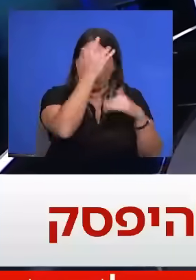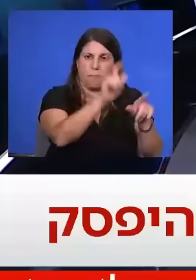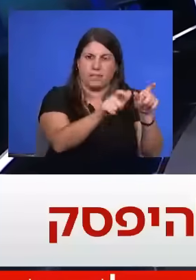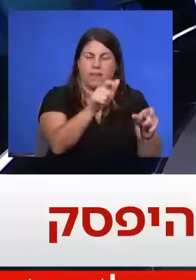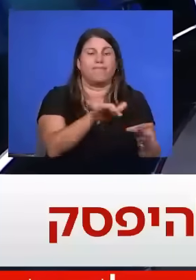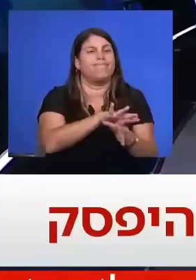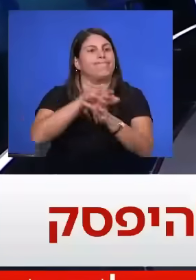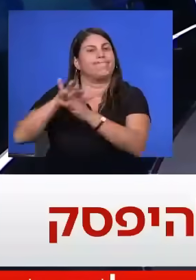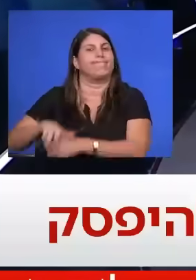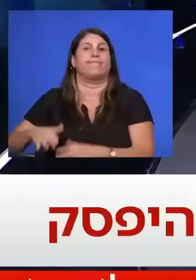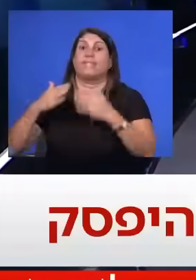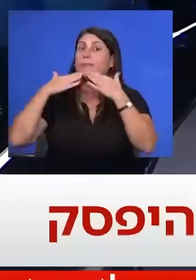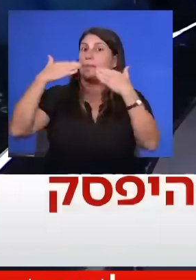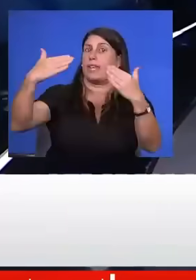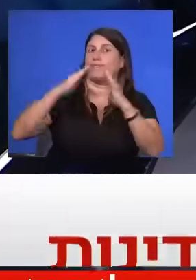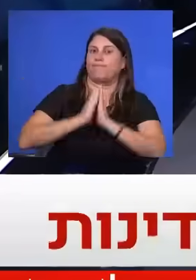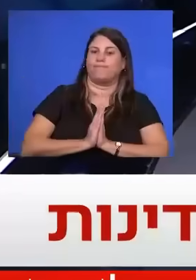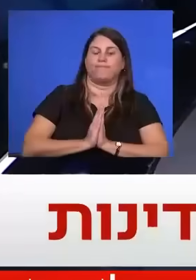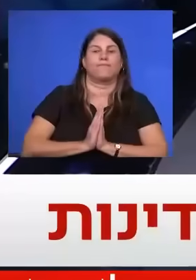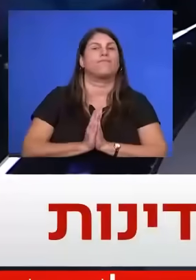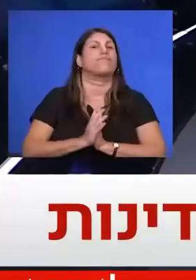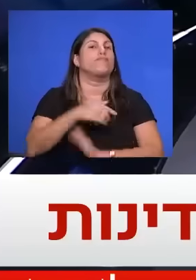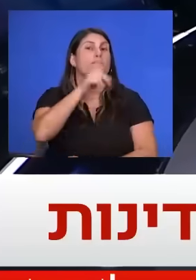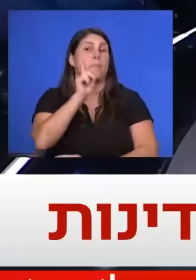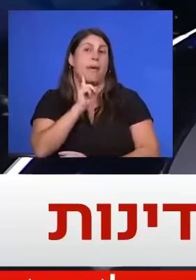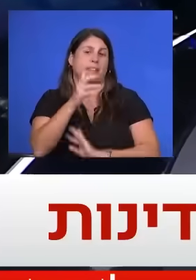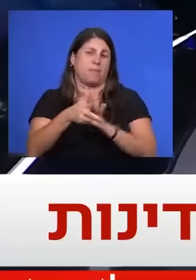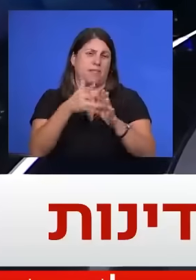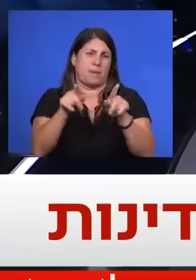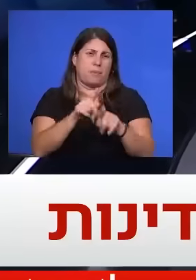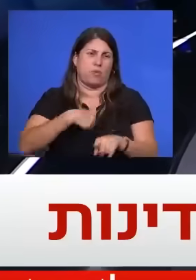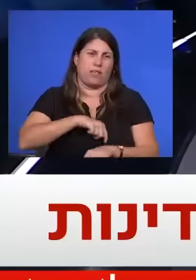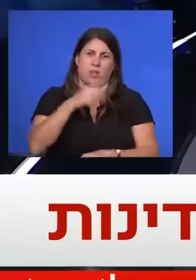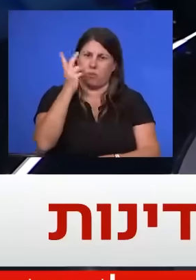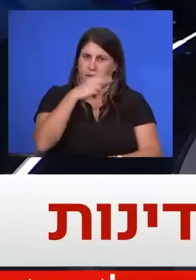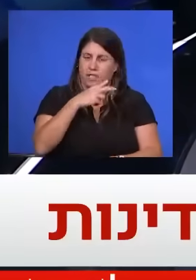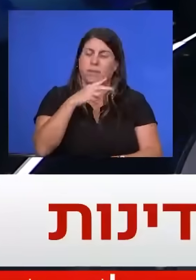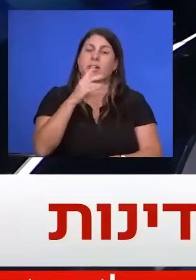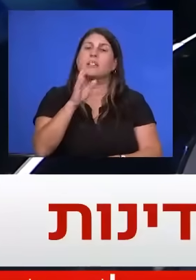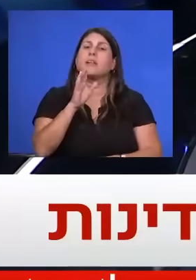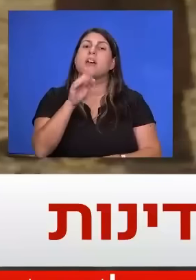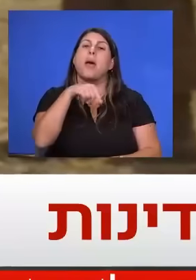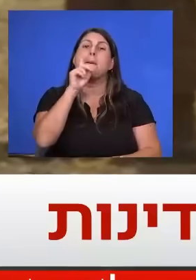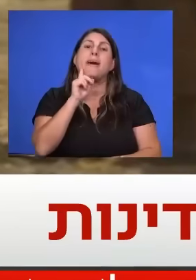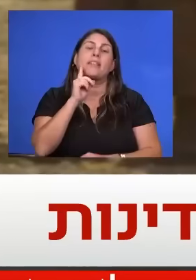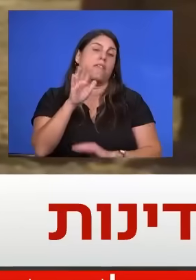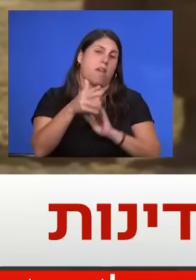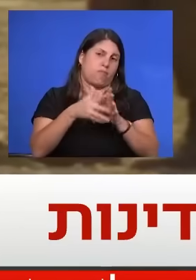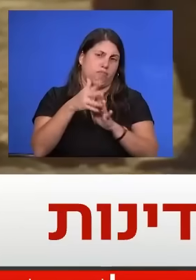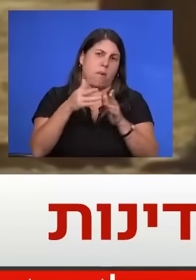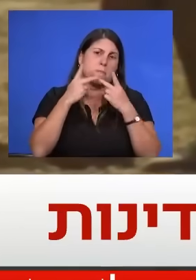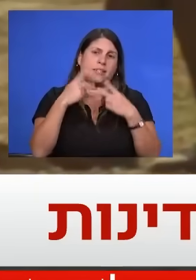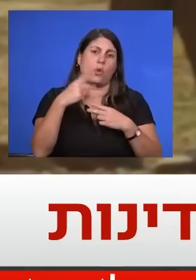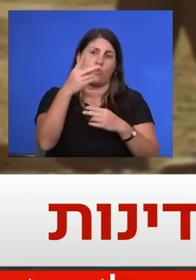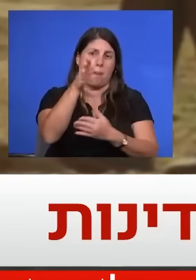מואב. וביידן מדבר, כמו שאנחנו שומעים עכשיו, גילי כהן, גם על, ביידן מדבר גם על פתרון שתי המדינות. כן, הוא